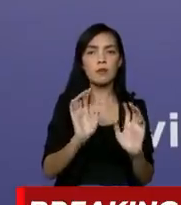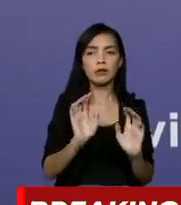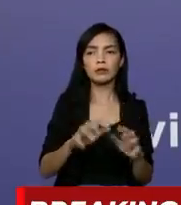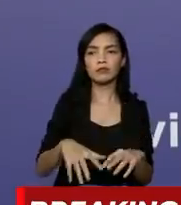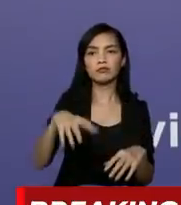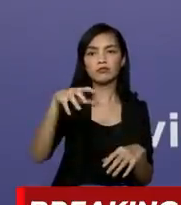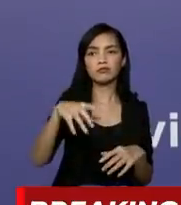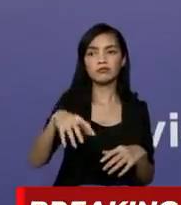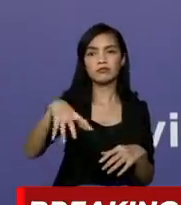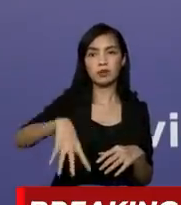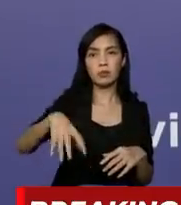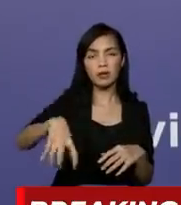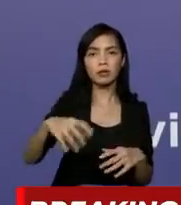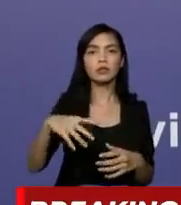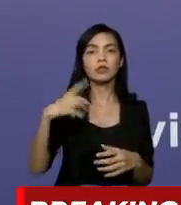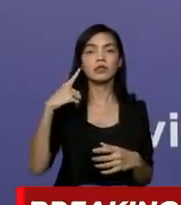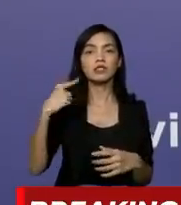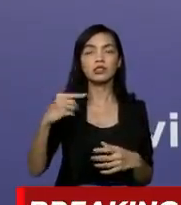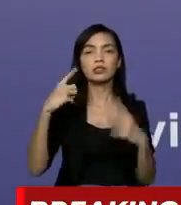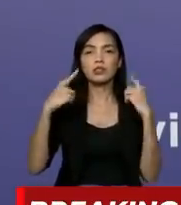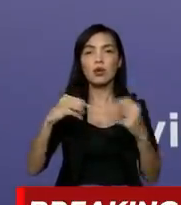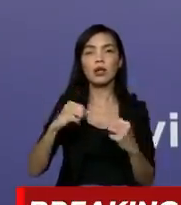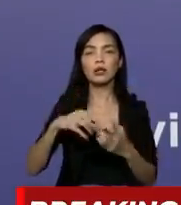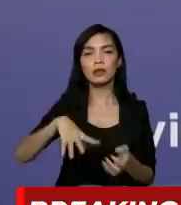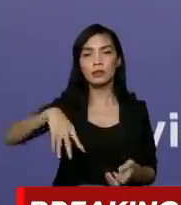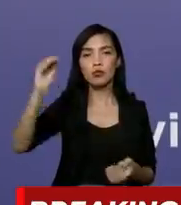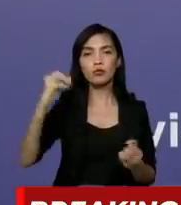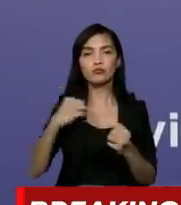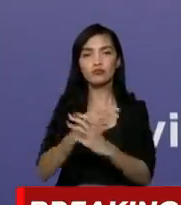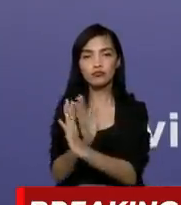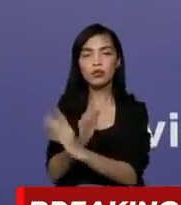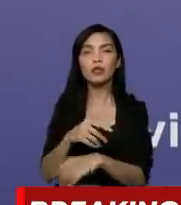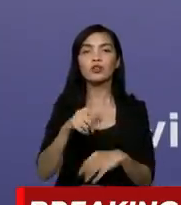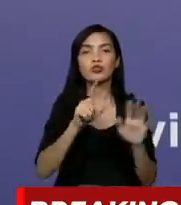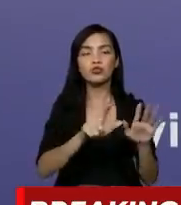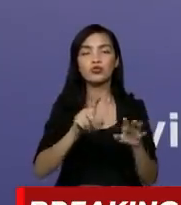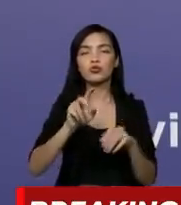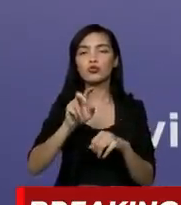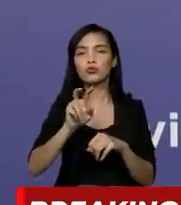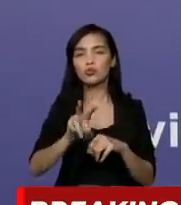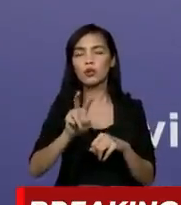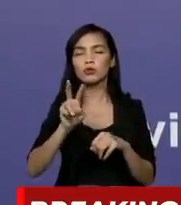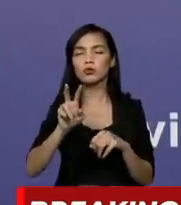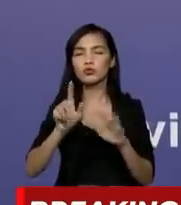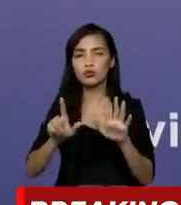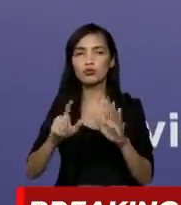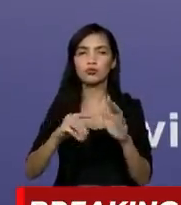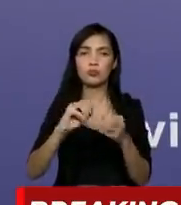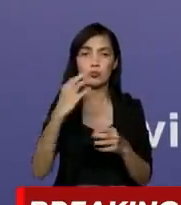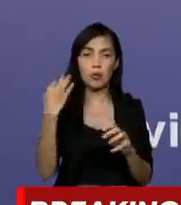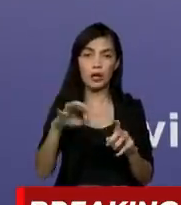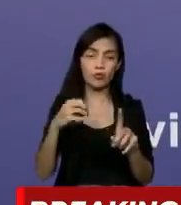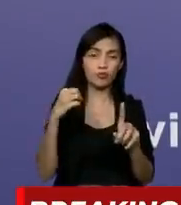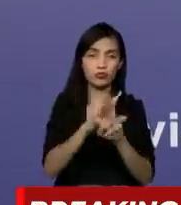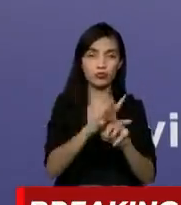melaporkan hari ini adalah Jawa Timur dengan penambahan kasus sebanyak 277 kasus baru dan